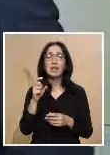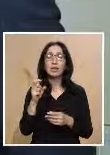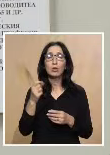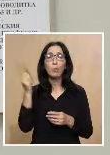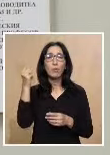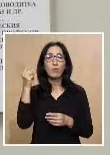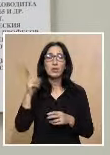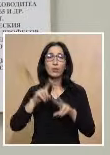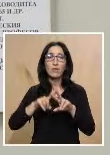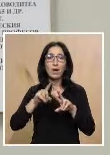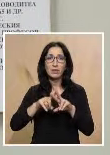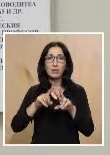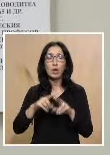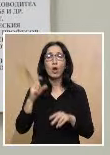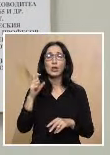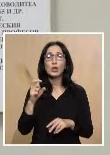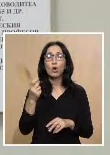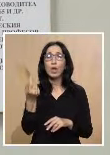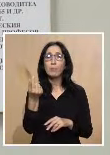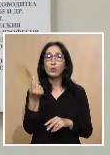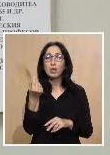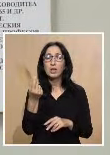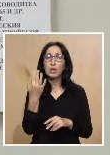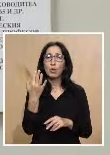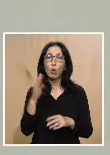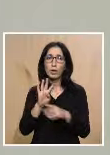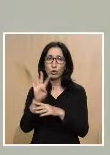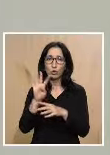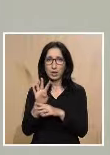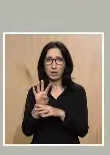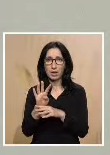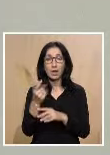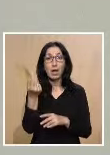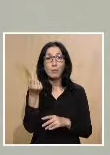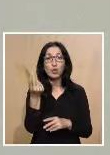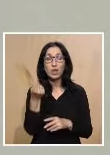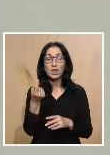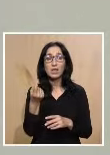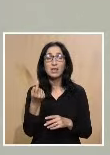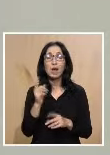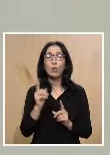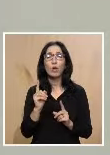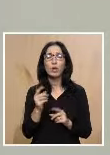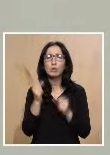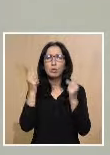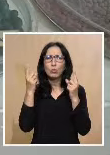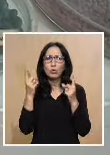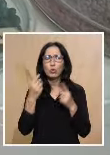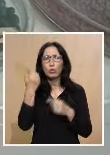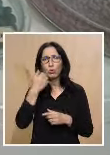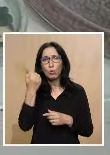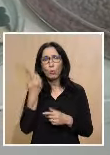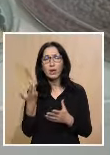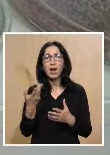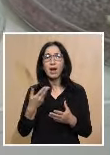от професор Иван Иванов сорт пшеница номер 14. Пшеница, която е с изключително